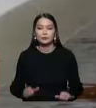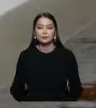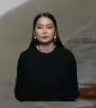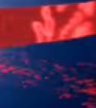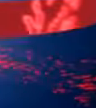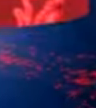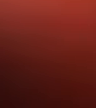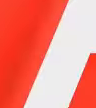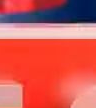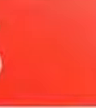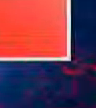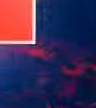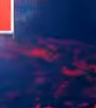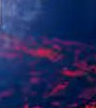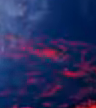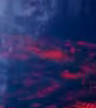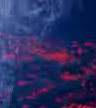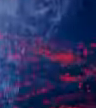Таймс.